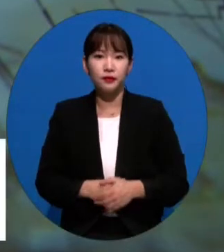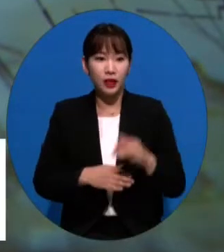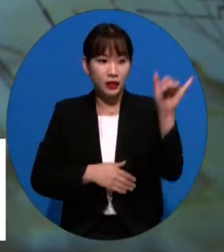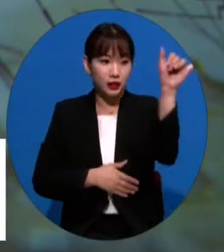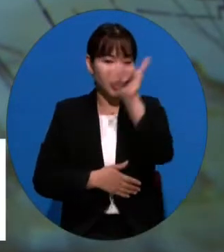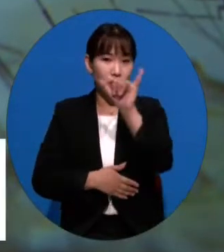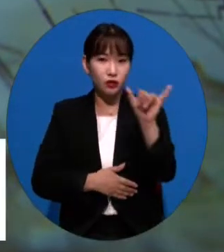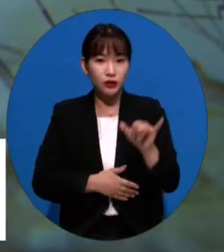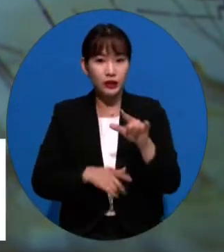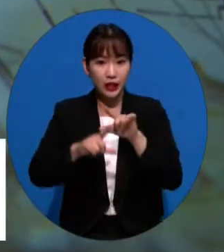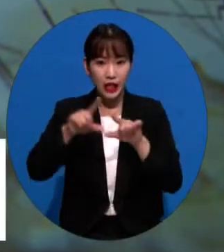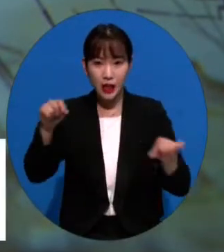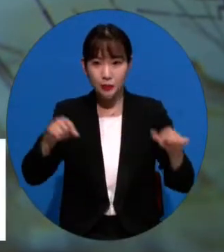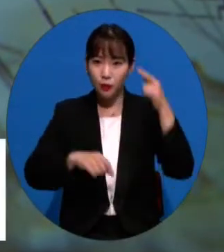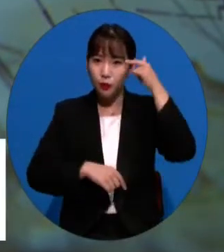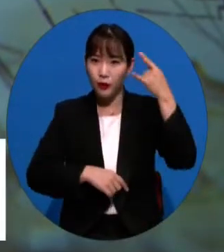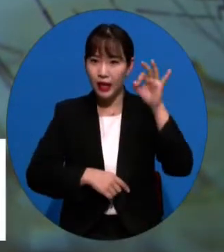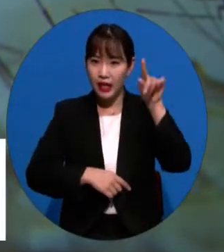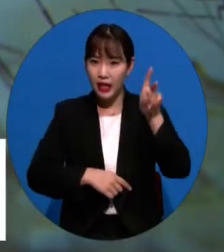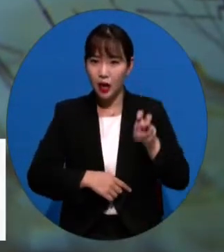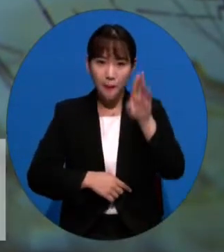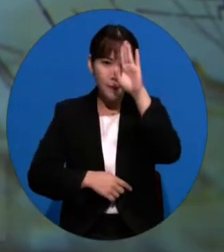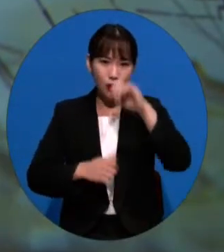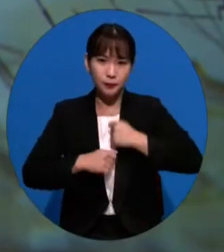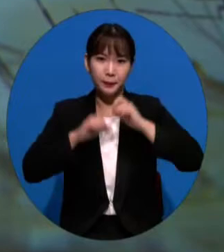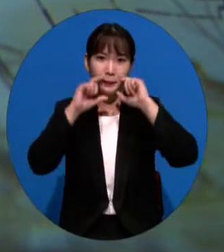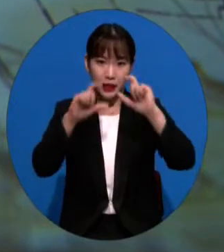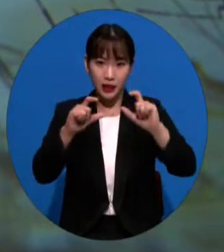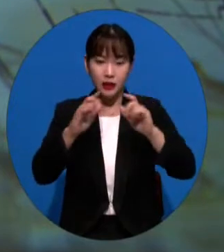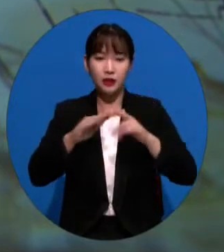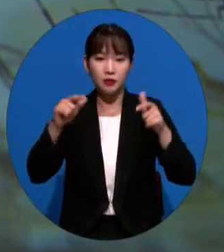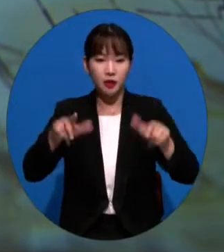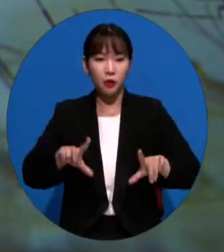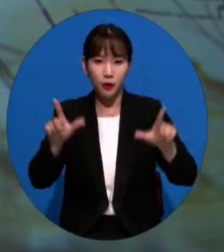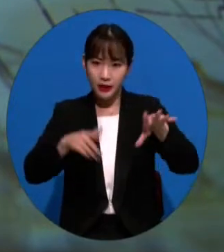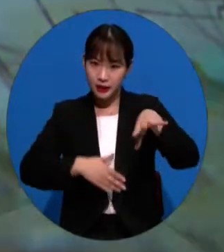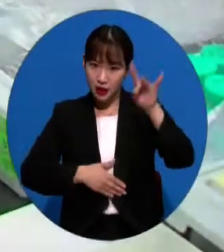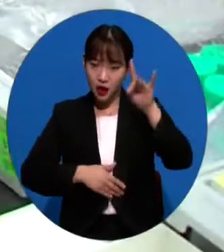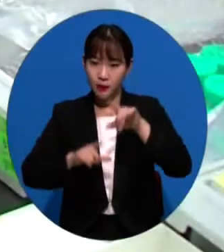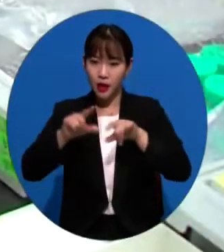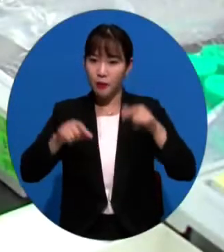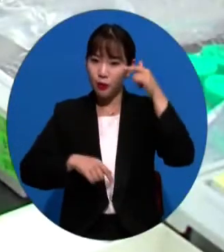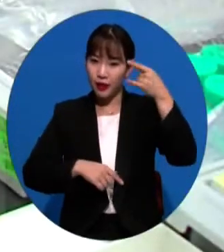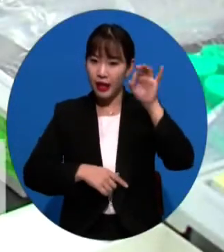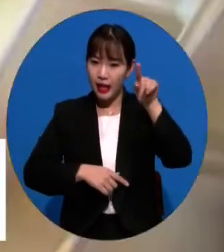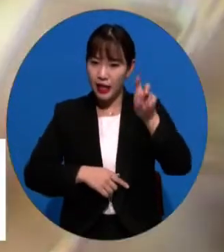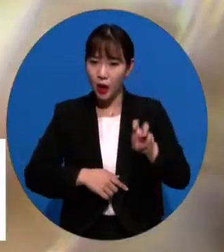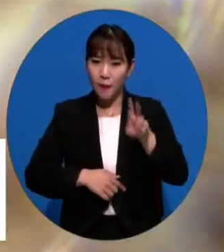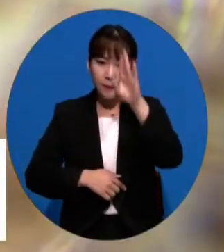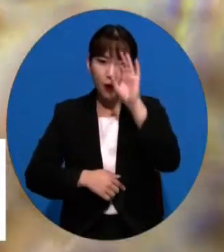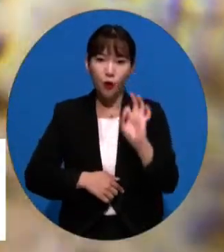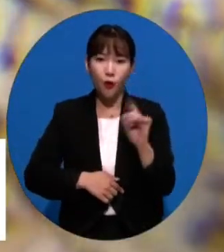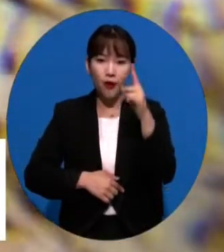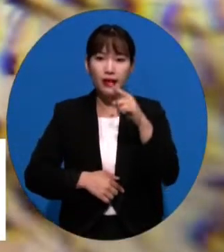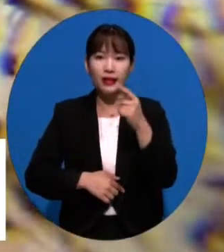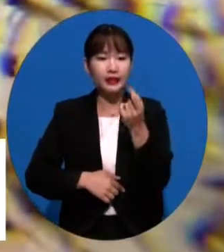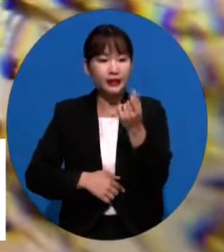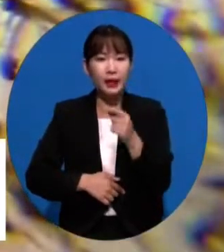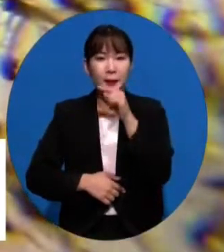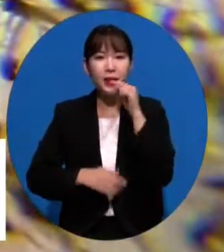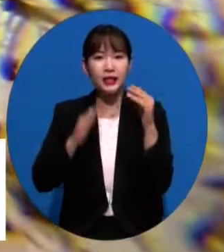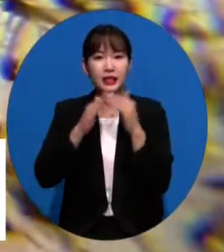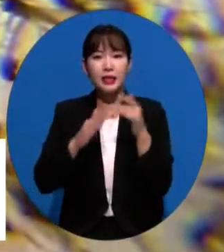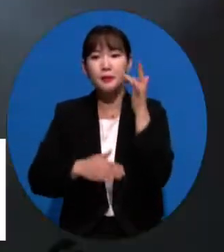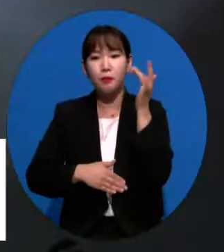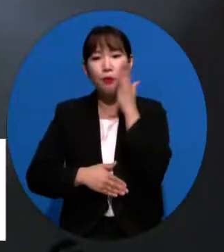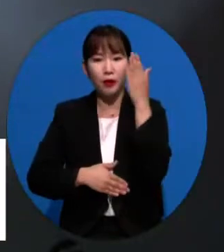전국적으로 일본 외형 주의보가 발령된 가운데 전남에서 올들어 처음 일본뇌염 매개체인 작은 빨간집 모기 가